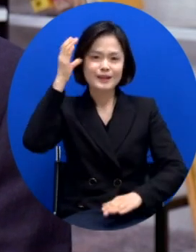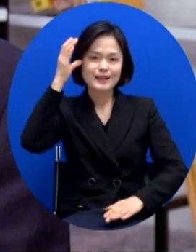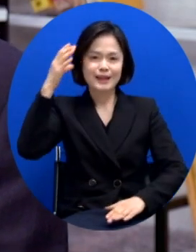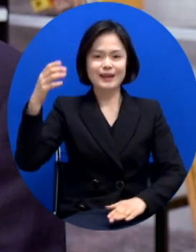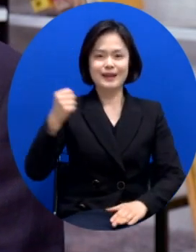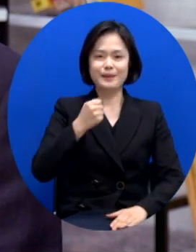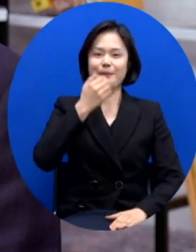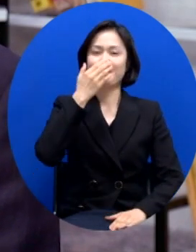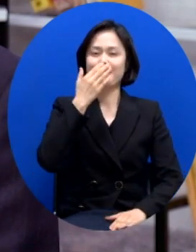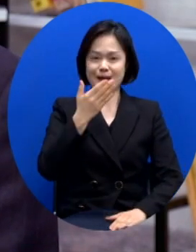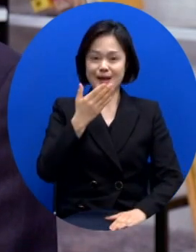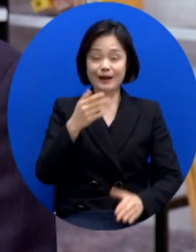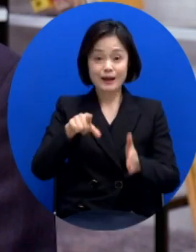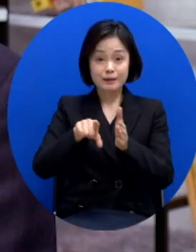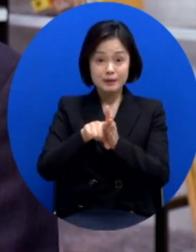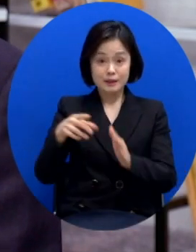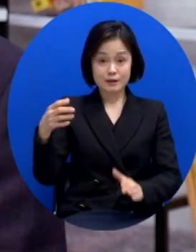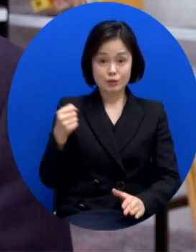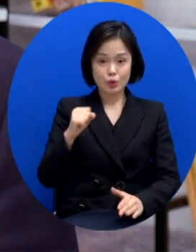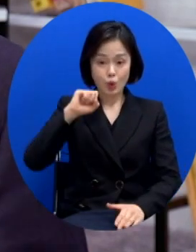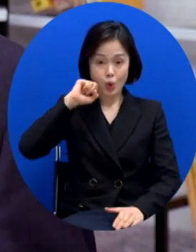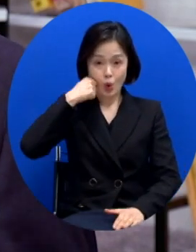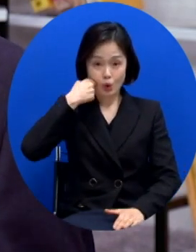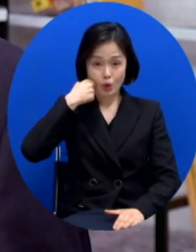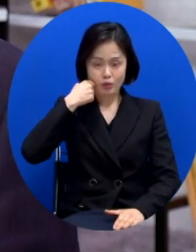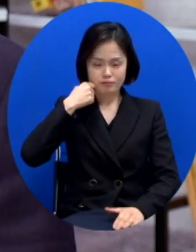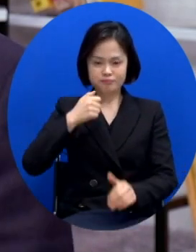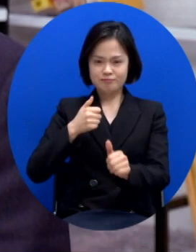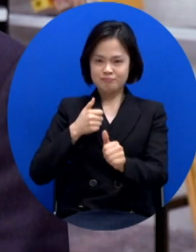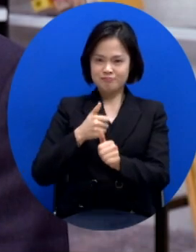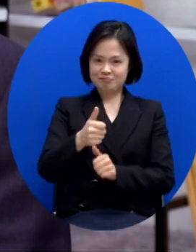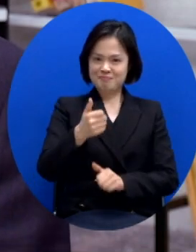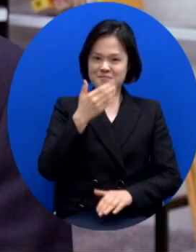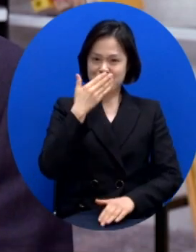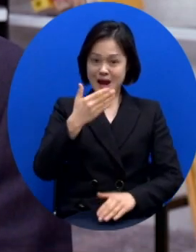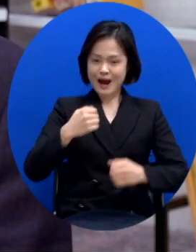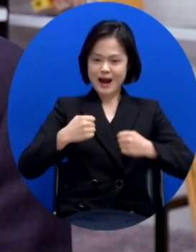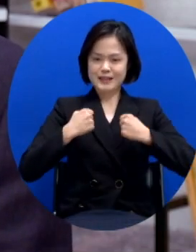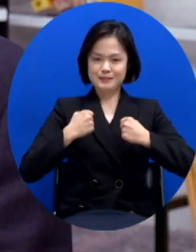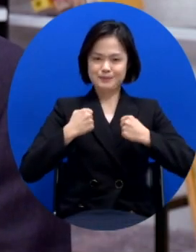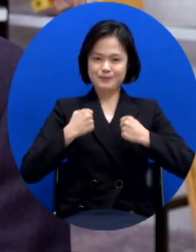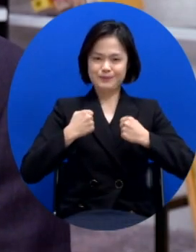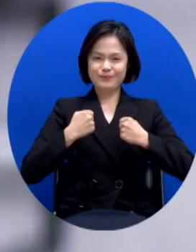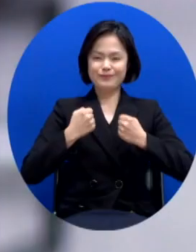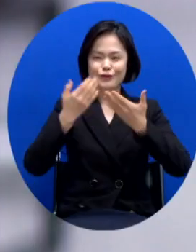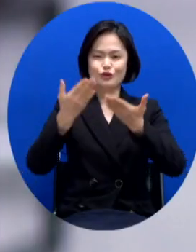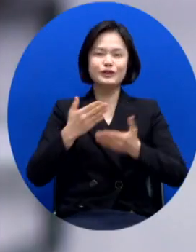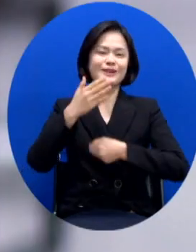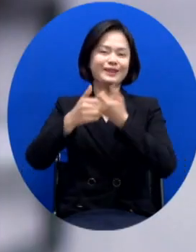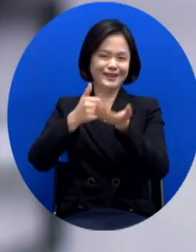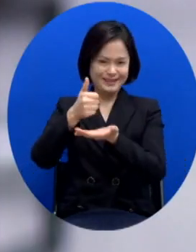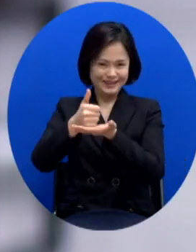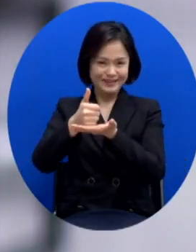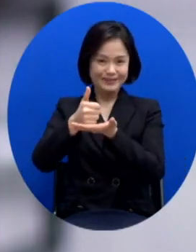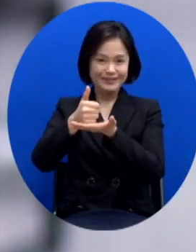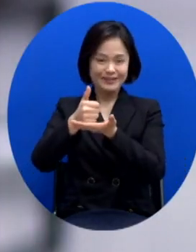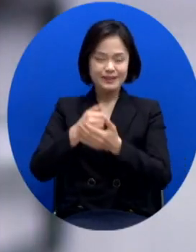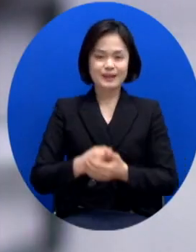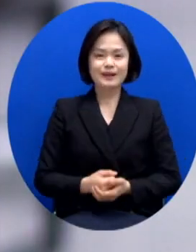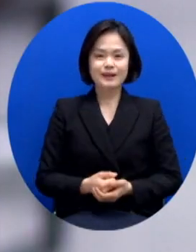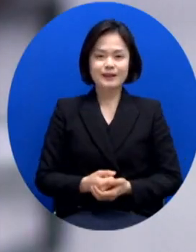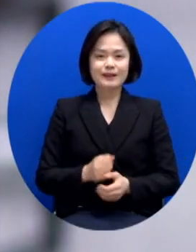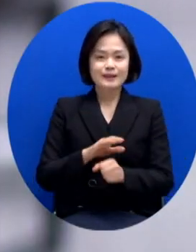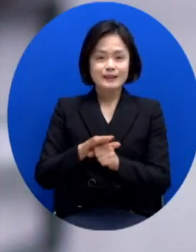오려 움을 이길 수 있는 힘과 능력을 주시기 때문입니다 사랑하는 시청 다